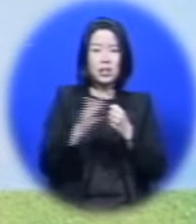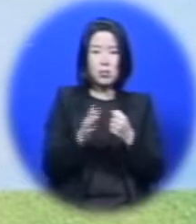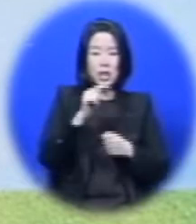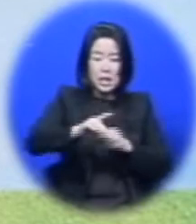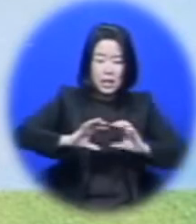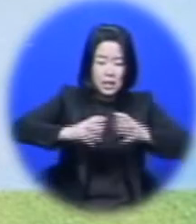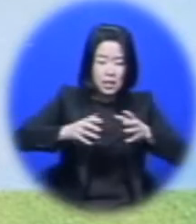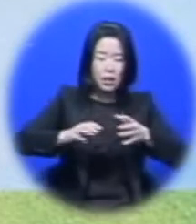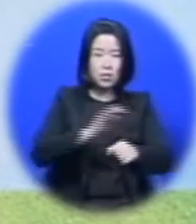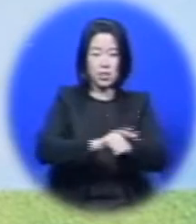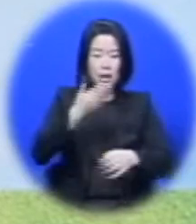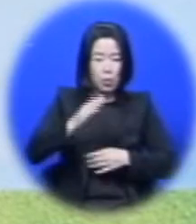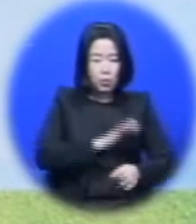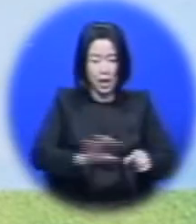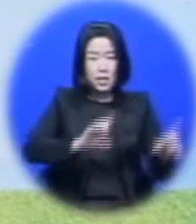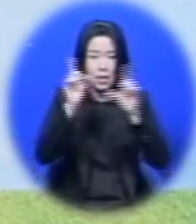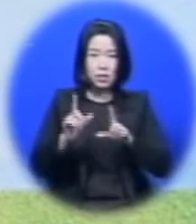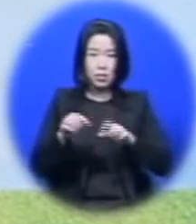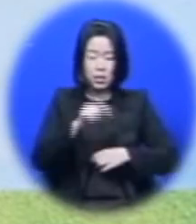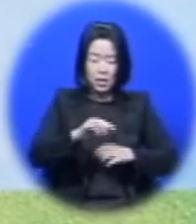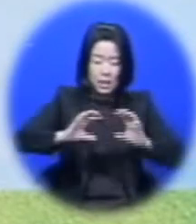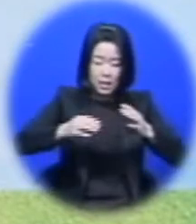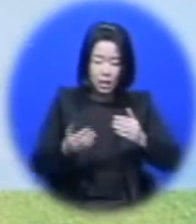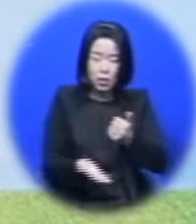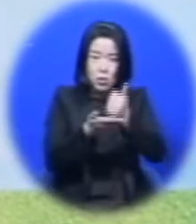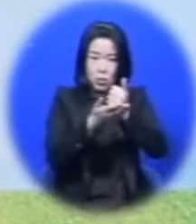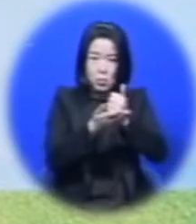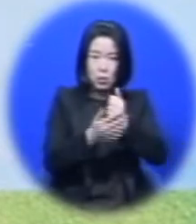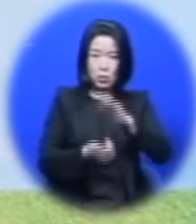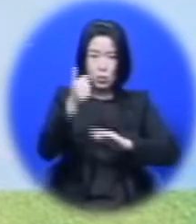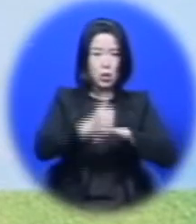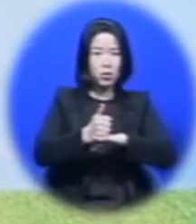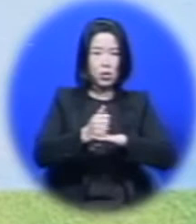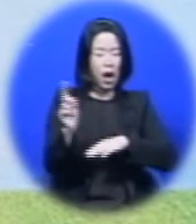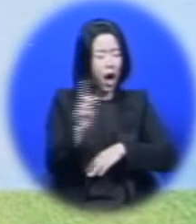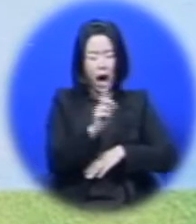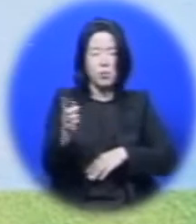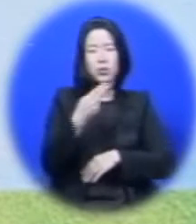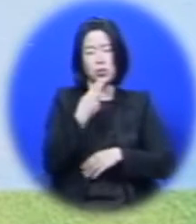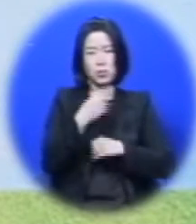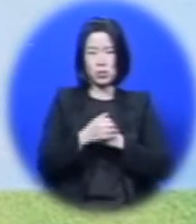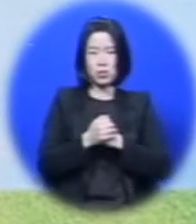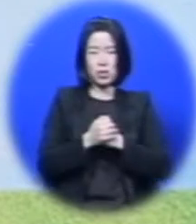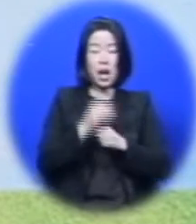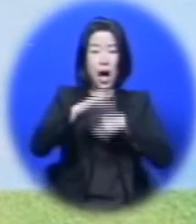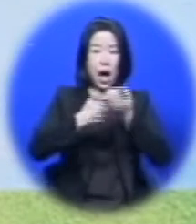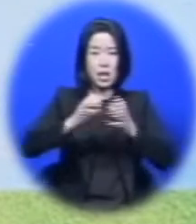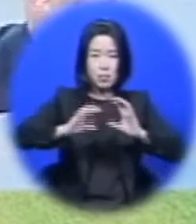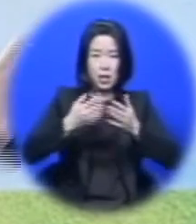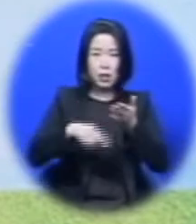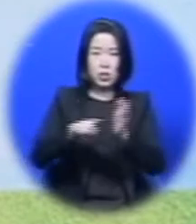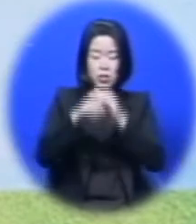잘 먹고 잘 사는 거, 이 세상에서 존경받고 성공하는 거 아무것도 아닌 거예요. 하나님의 나라를 위해서라면